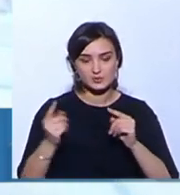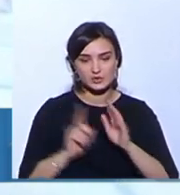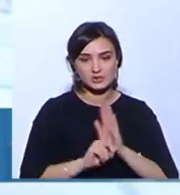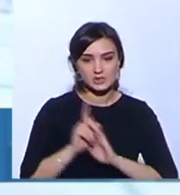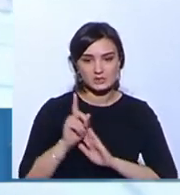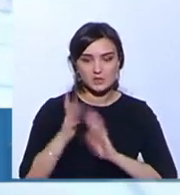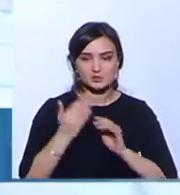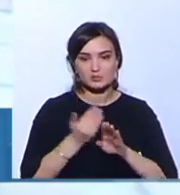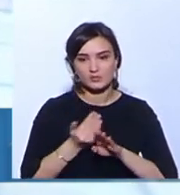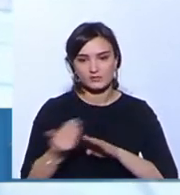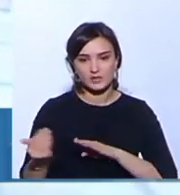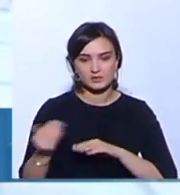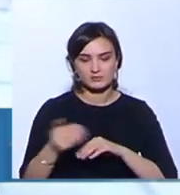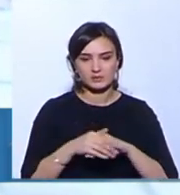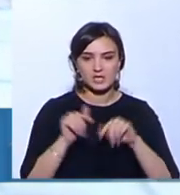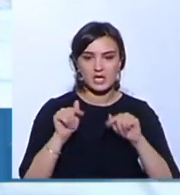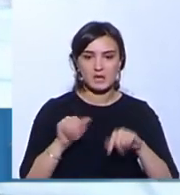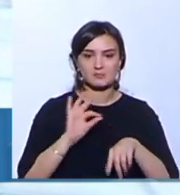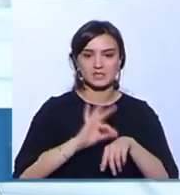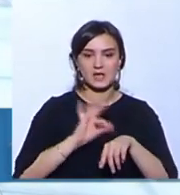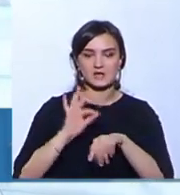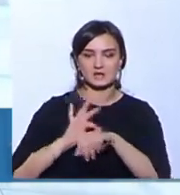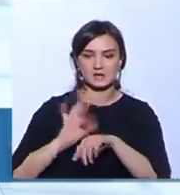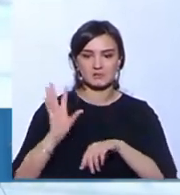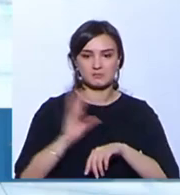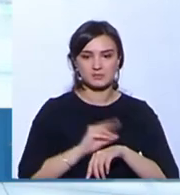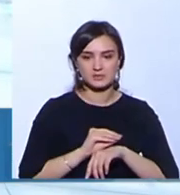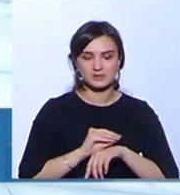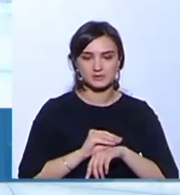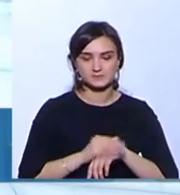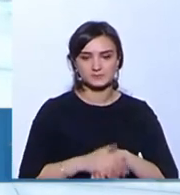თუ მოგვიანებით ხდება? ამ დაავადებების